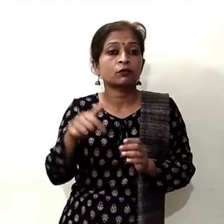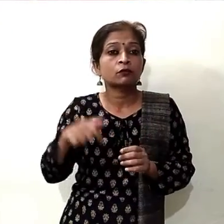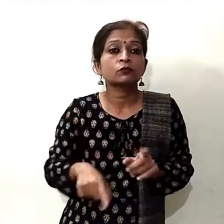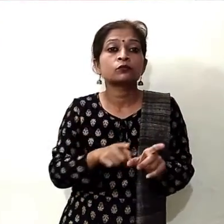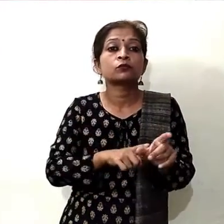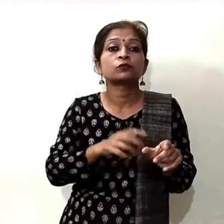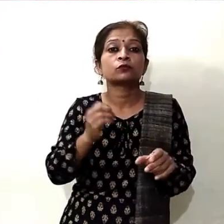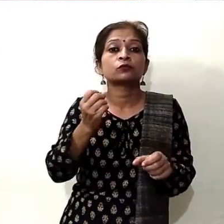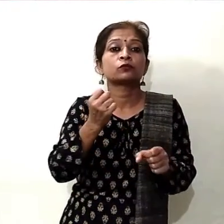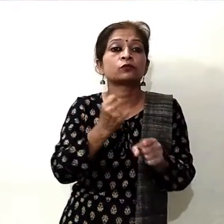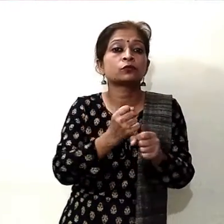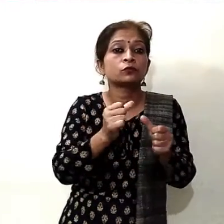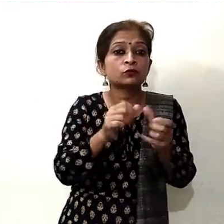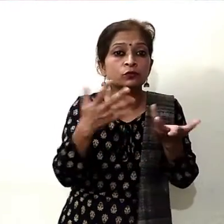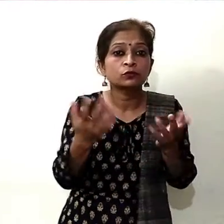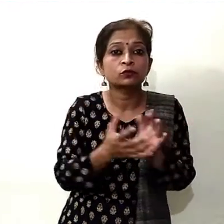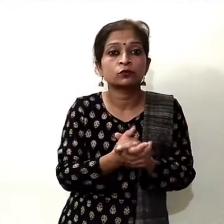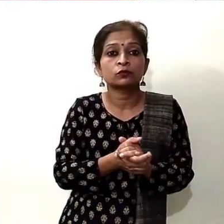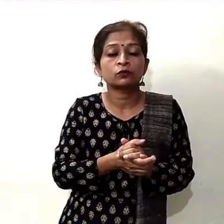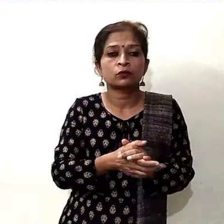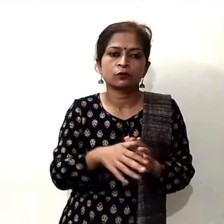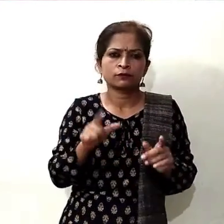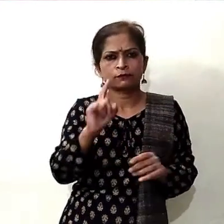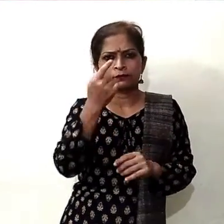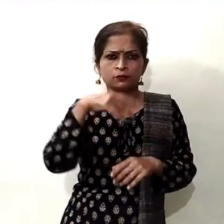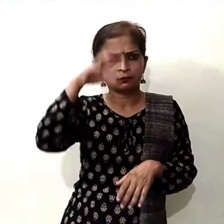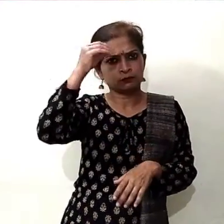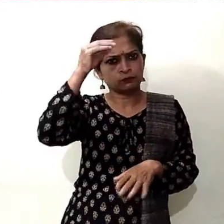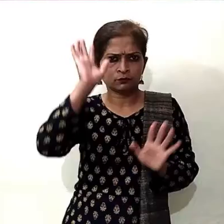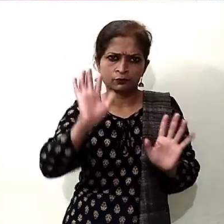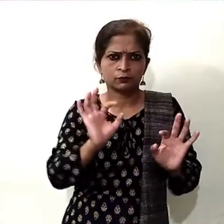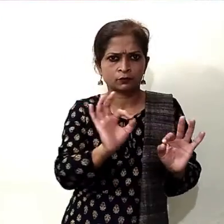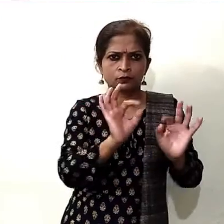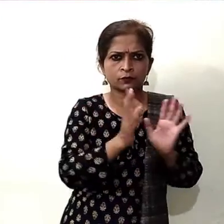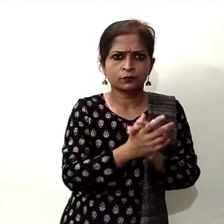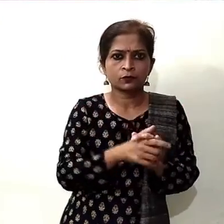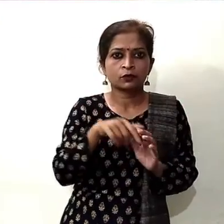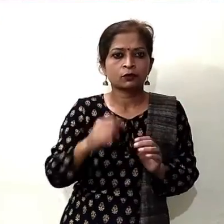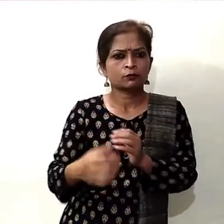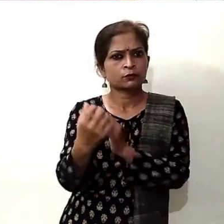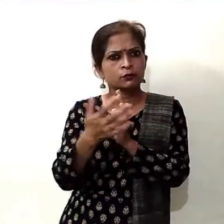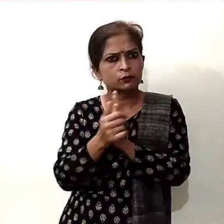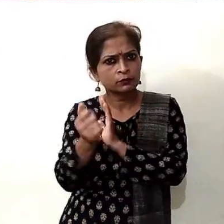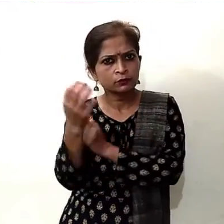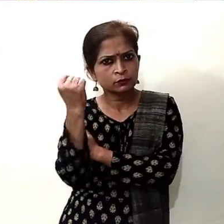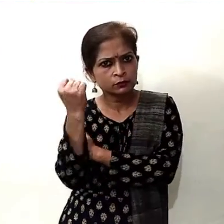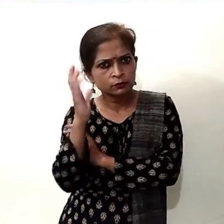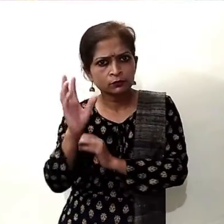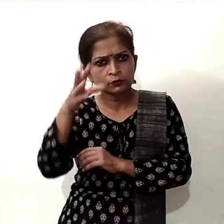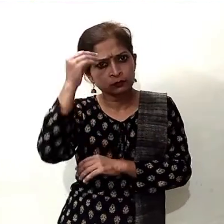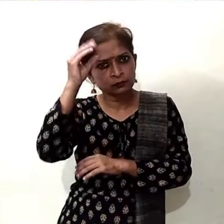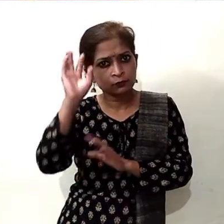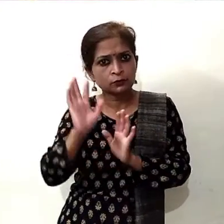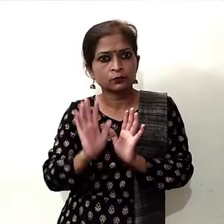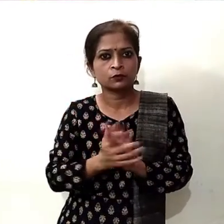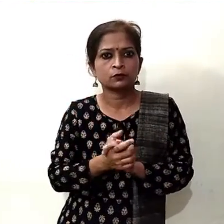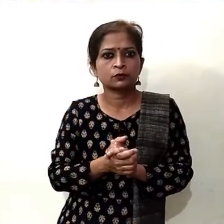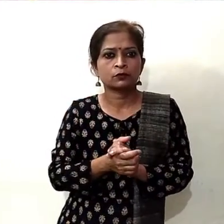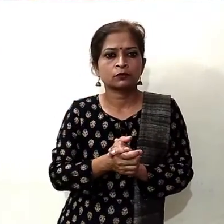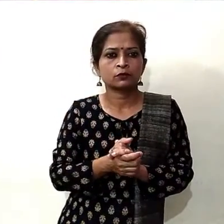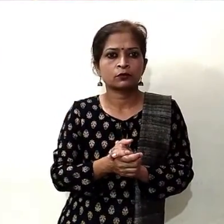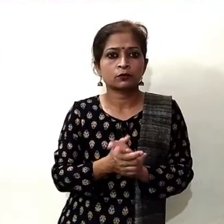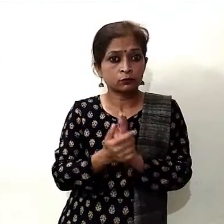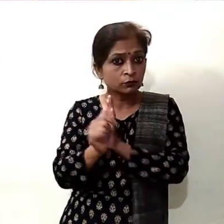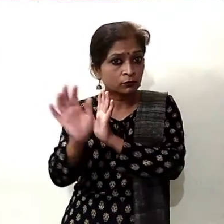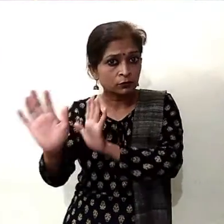योग भ्रष्ट होना, यानी कि आपको एक बार तो बुद्धिमत्ता आ गई, अंधक इस क्षमता का रहा होगा कि वराह ने उसे राजा बनाया ना, इस क्षमता का